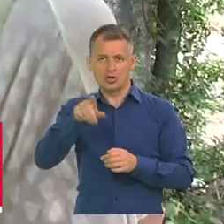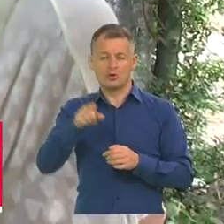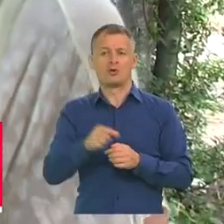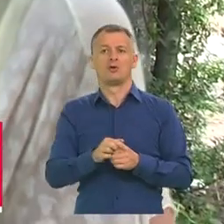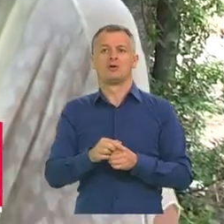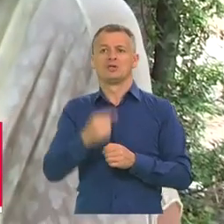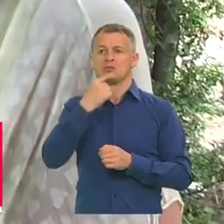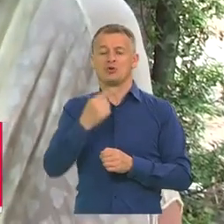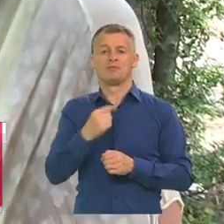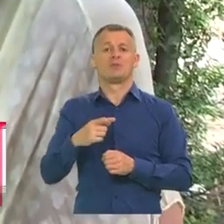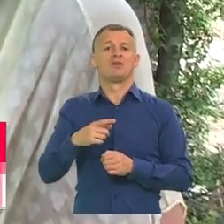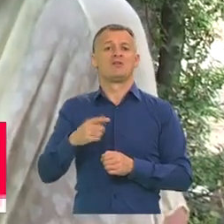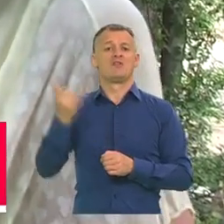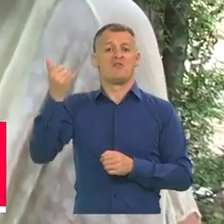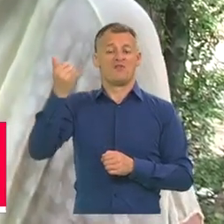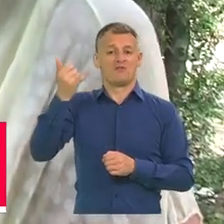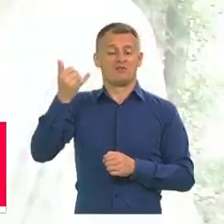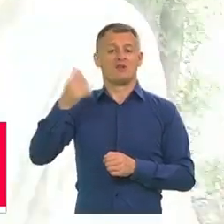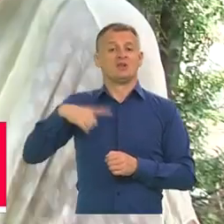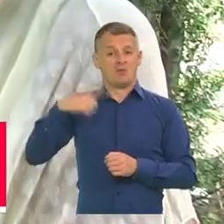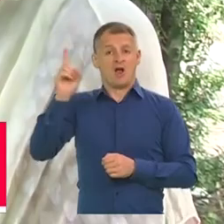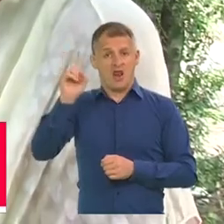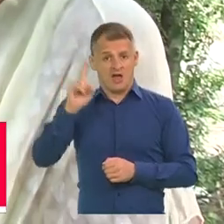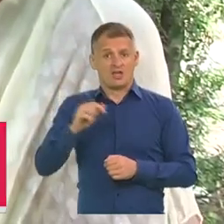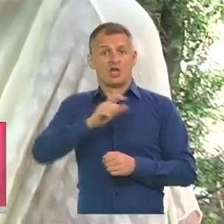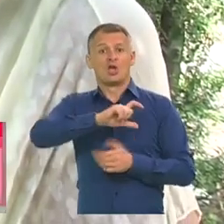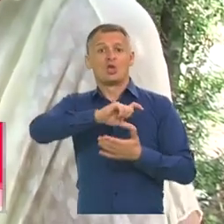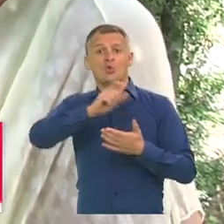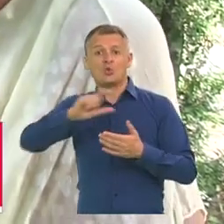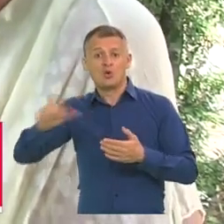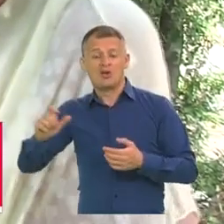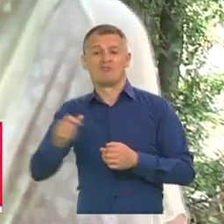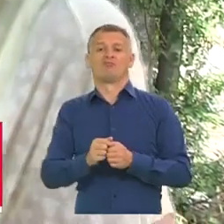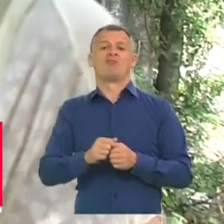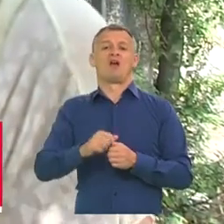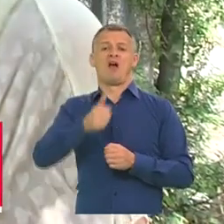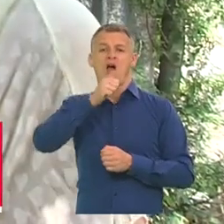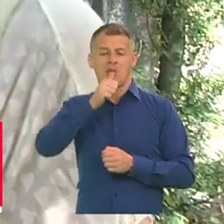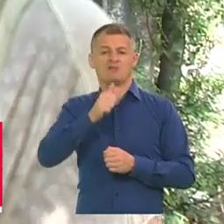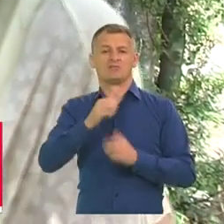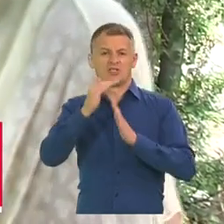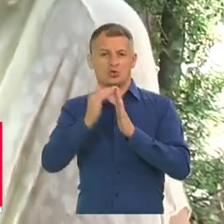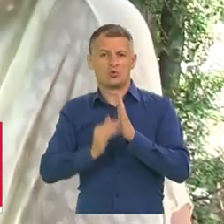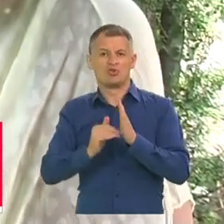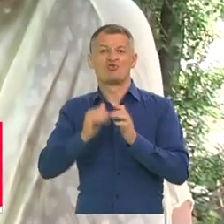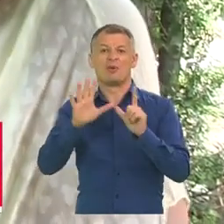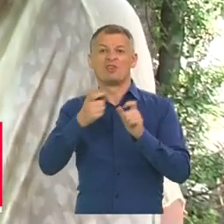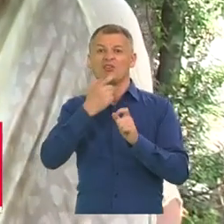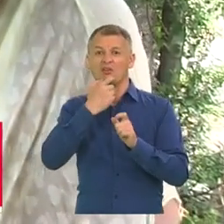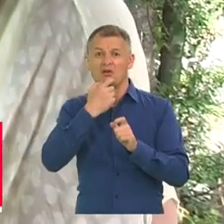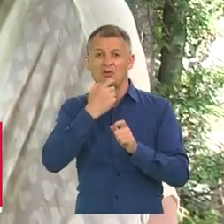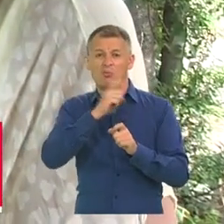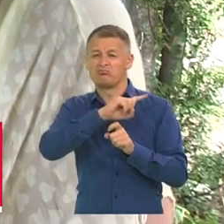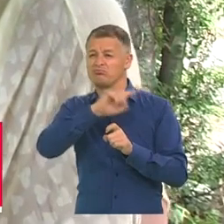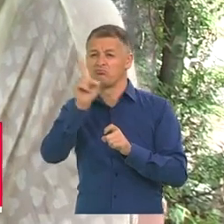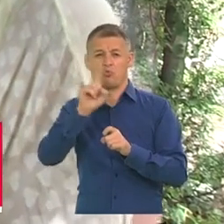alertă. Dunărea a scăzut. De 70 de ani nu a mai avut această scădere